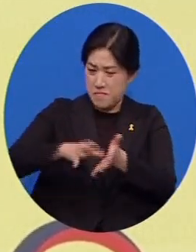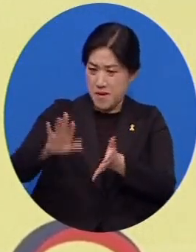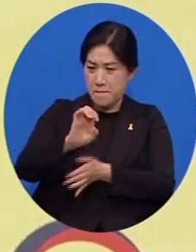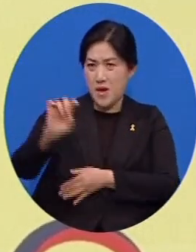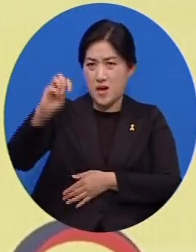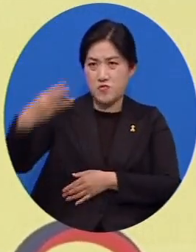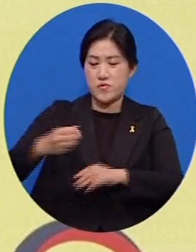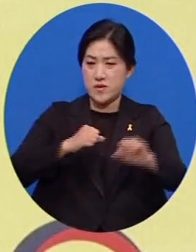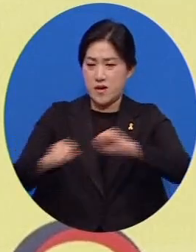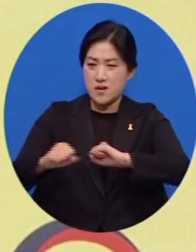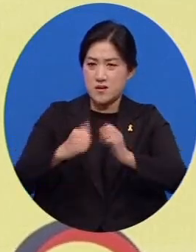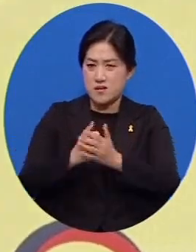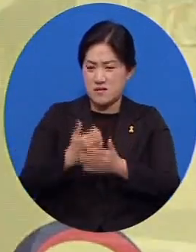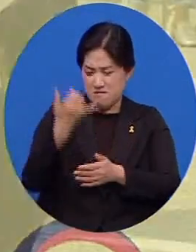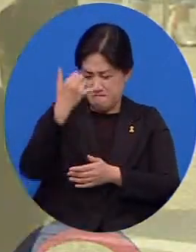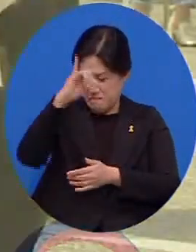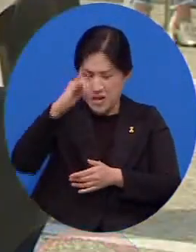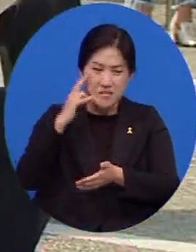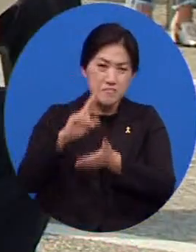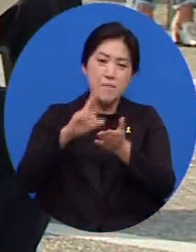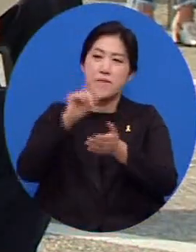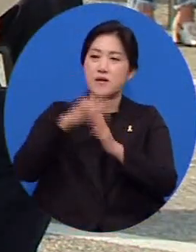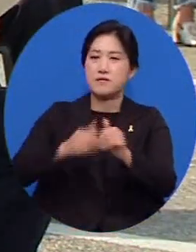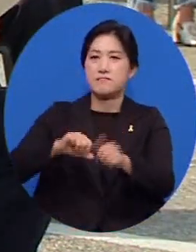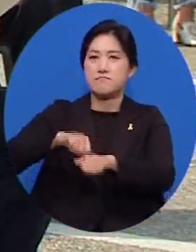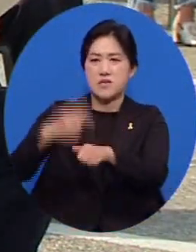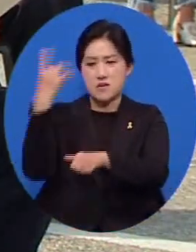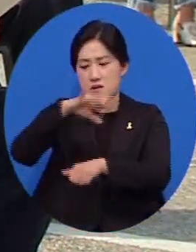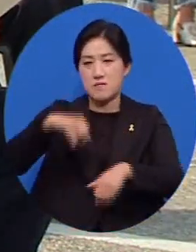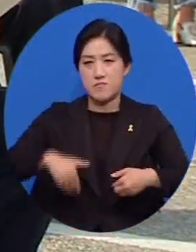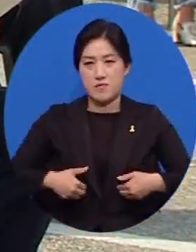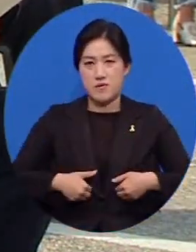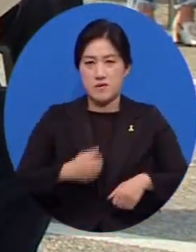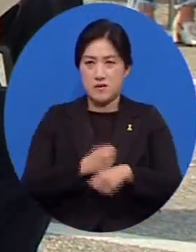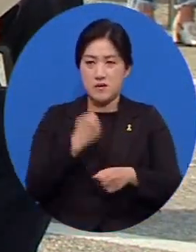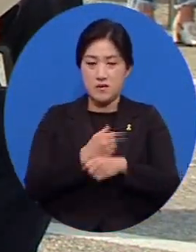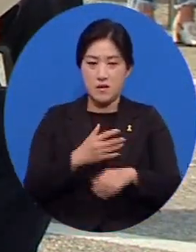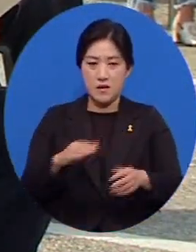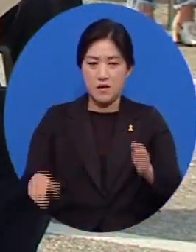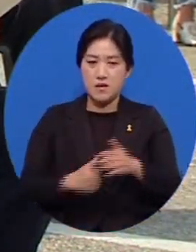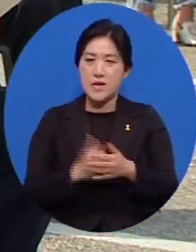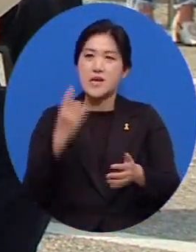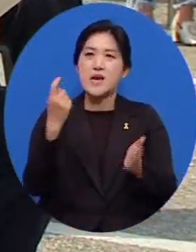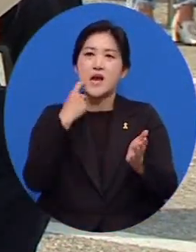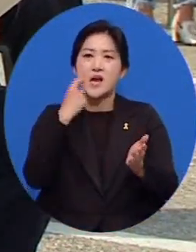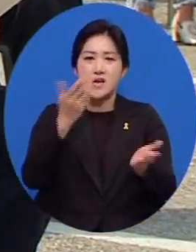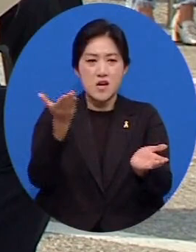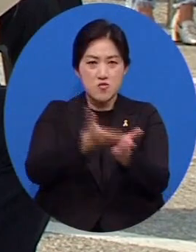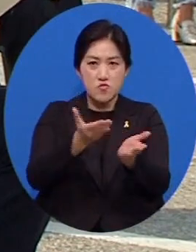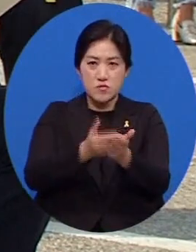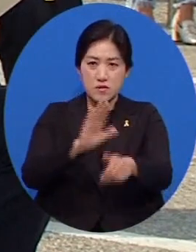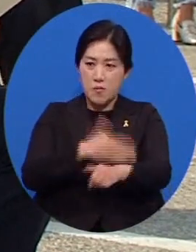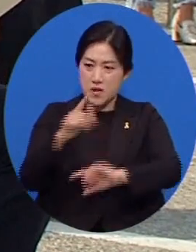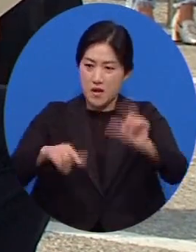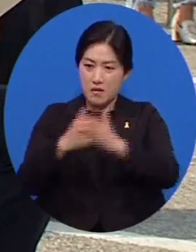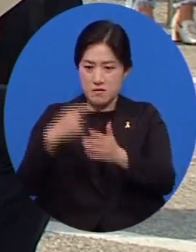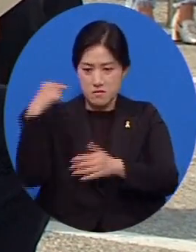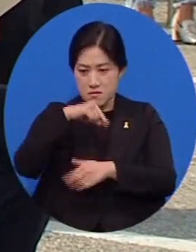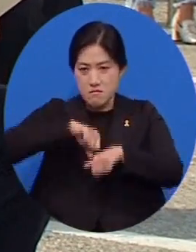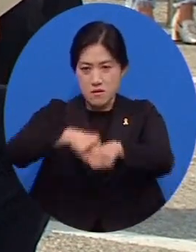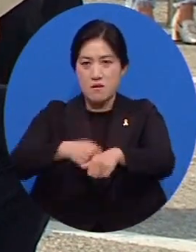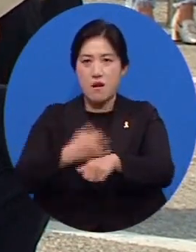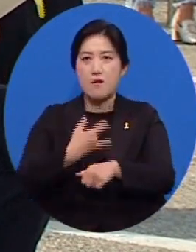강력히 처벌해야 합니다. 무책임한 가짜뉴스와 잘못된 관행을 엄하게 처벌할 수 있는 법적 규제도